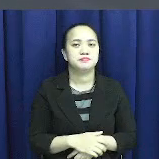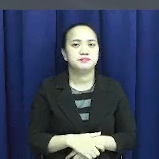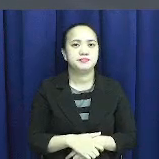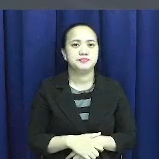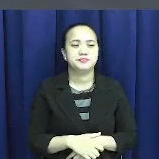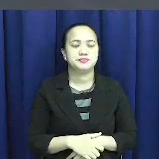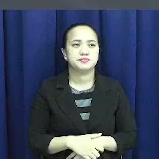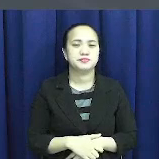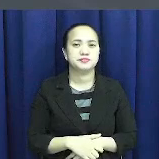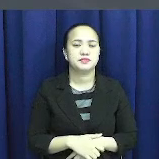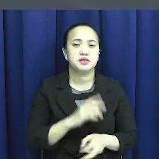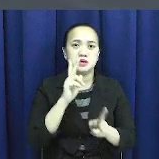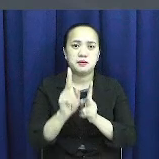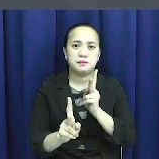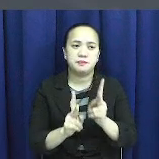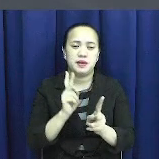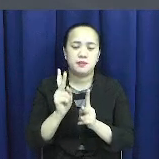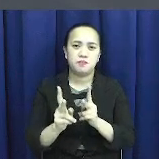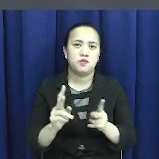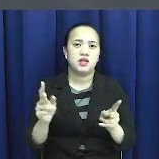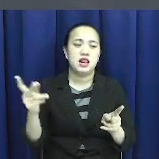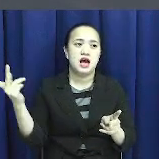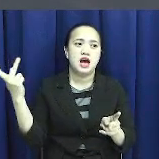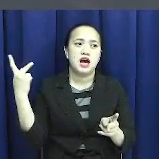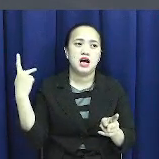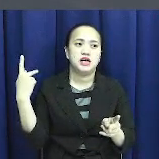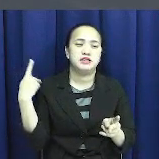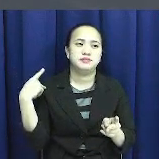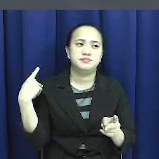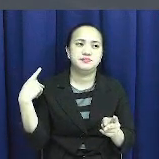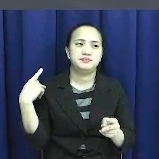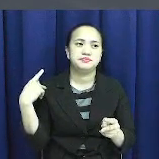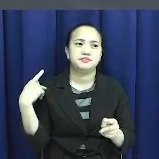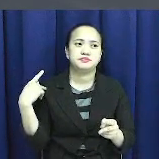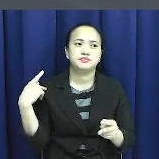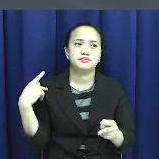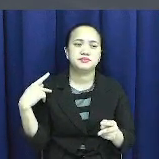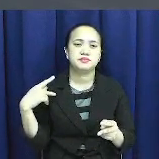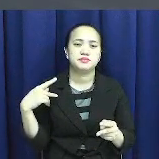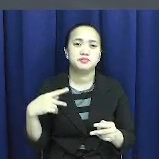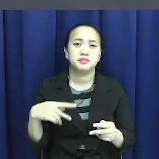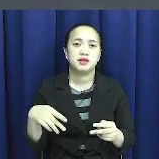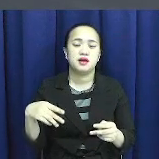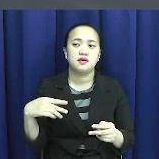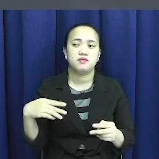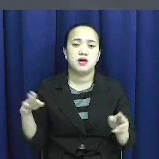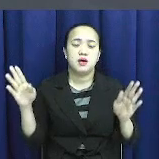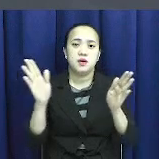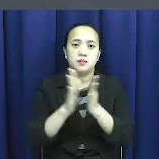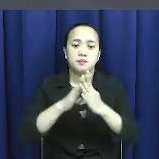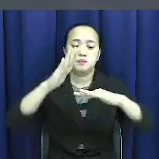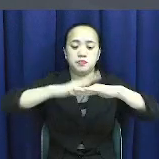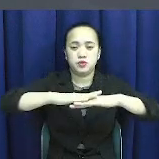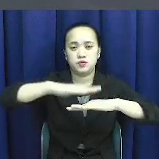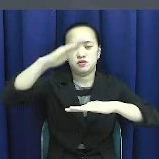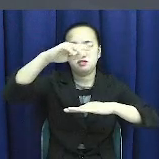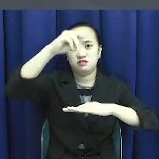ay meron pang tagapamagitan between man and Jesus Christ. Matindi, ano?